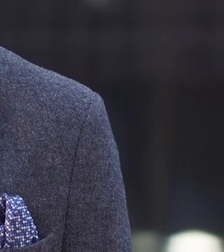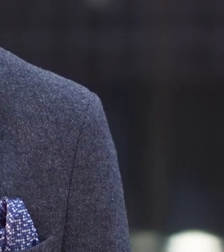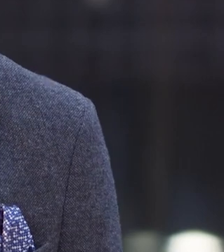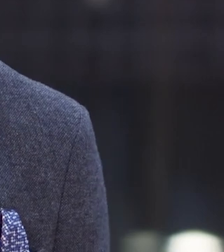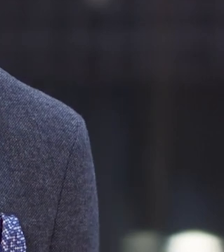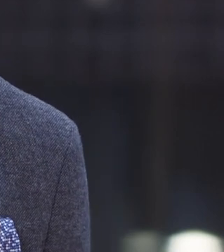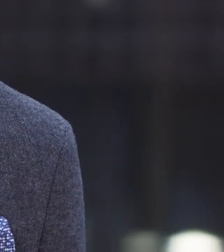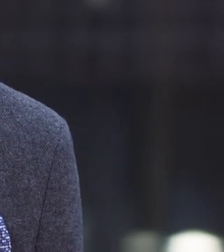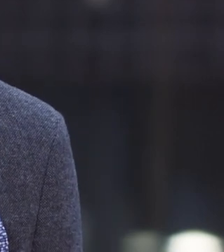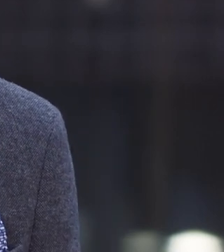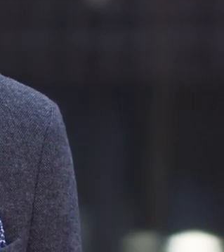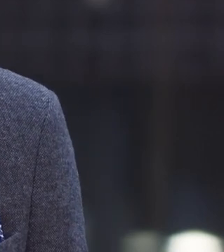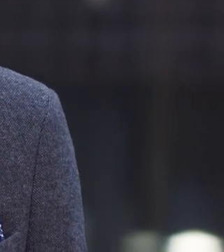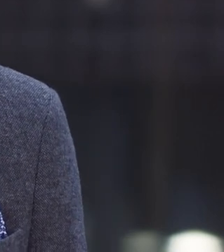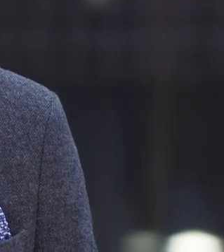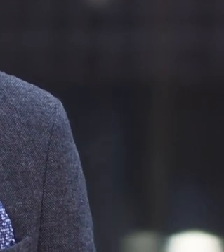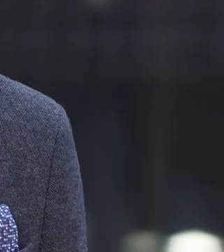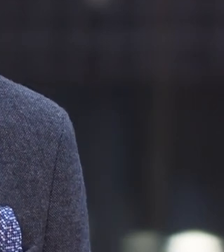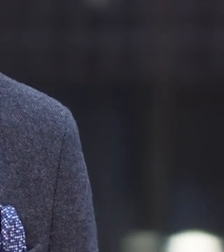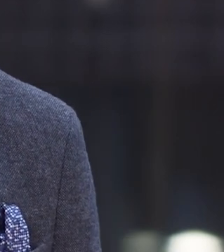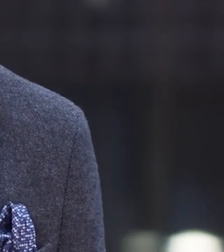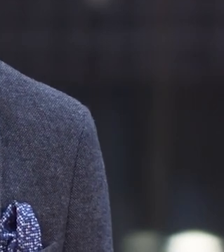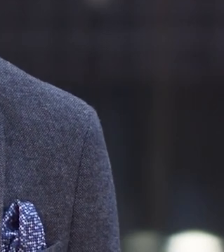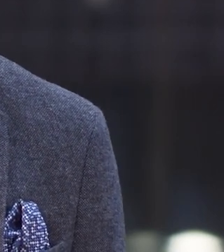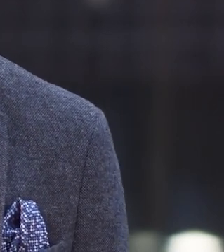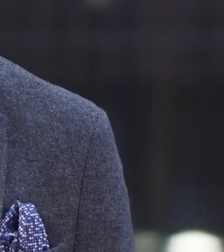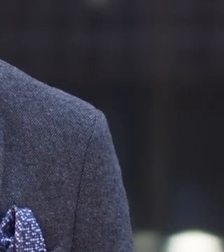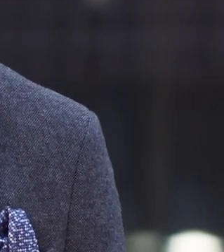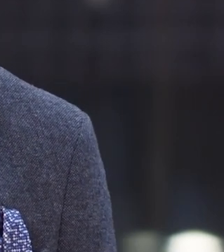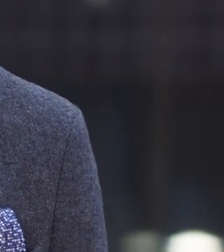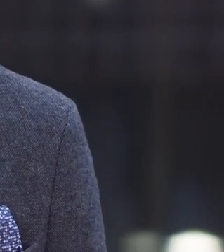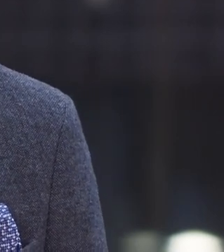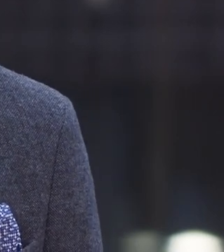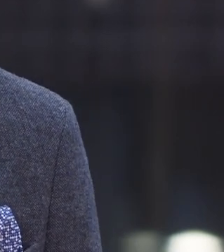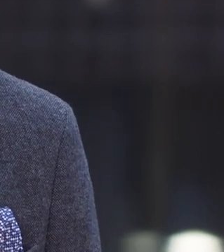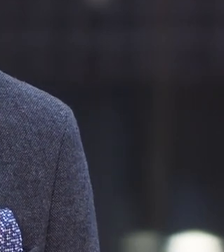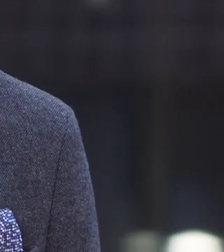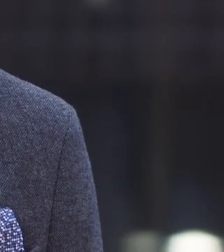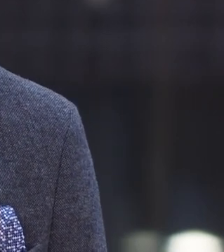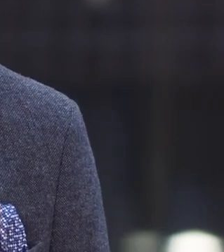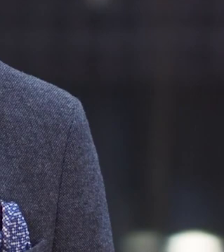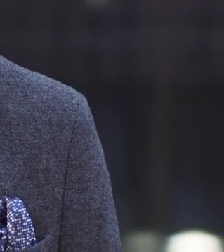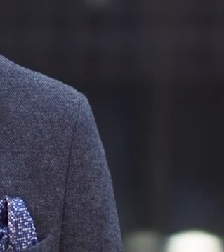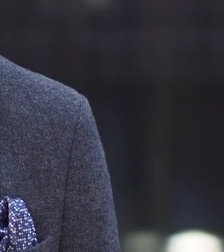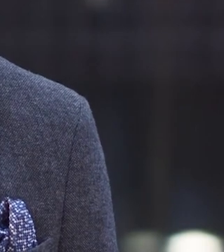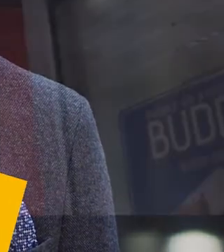teraz zapraszam na kolejną rozmowę. Tym razem będziemy rozmawiać o wsparciu zawodowym.